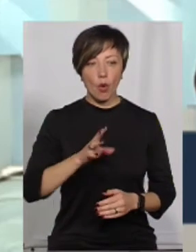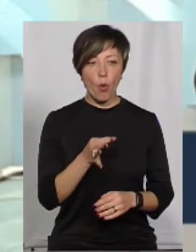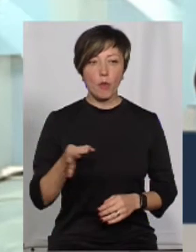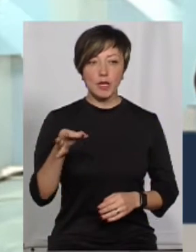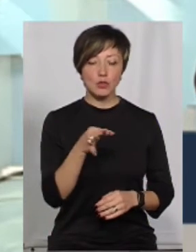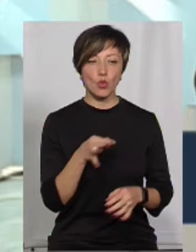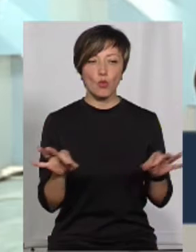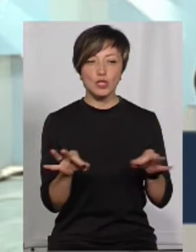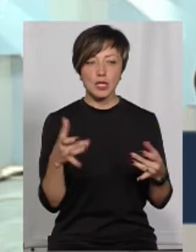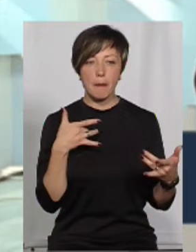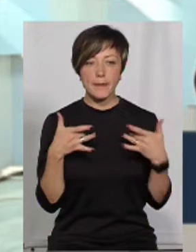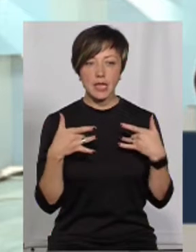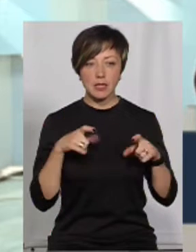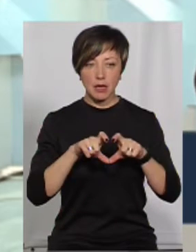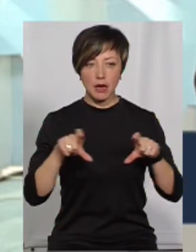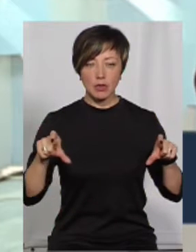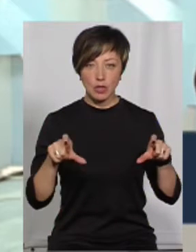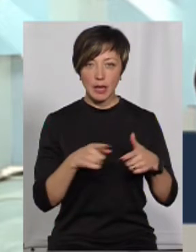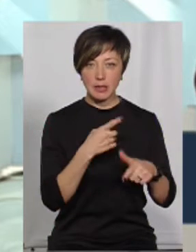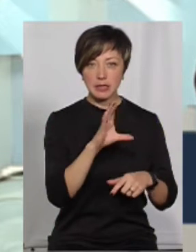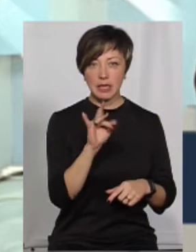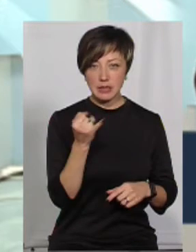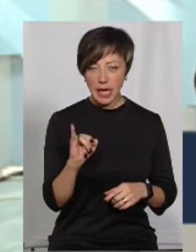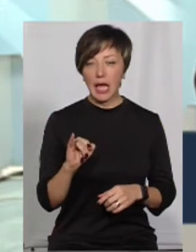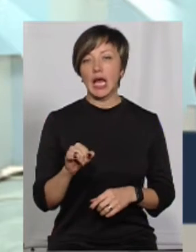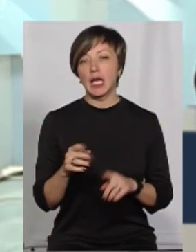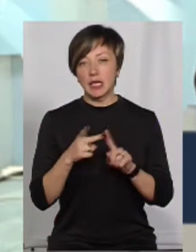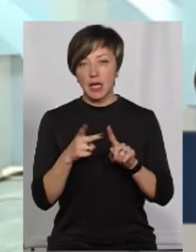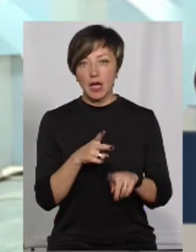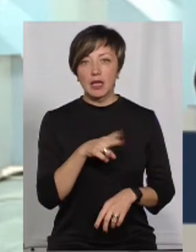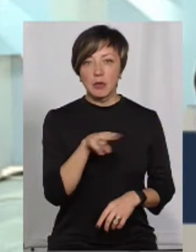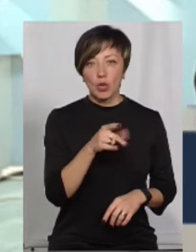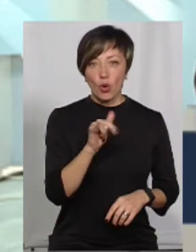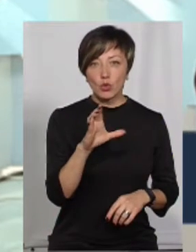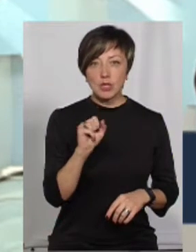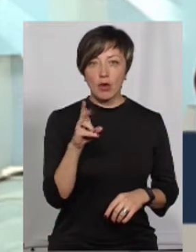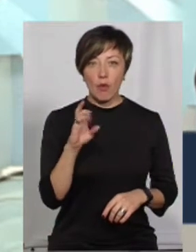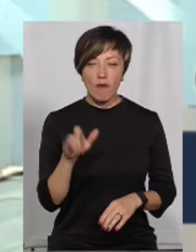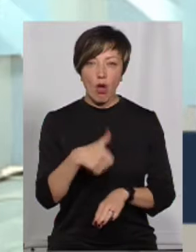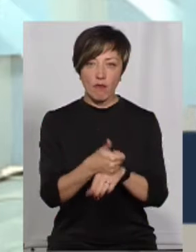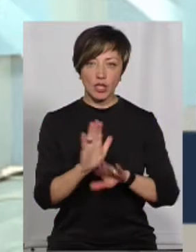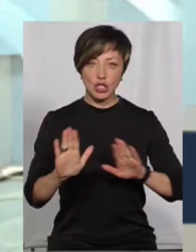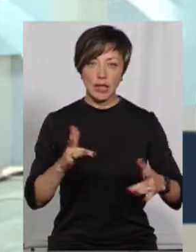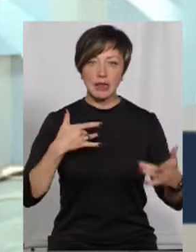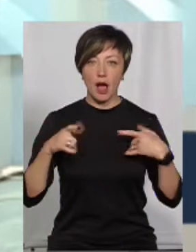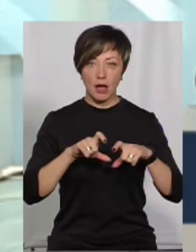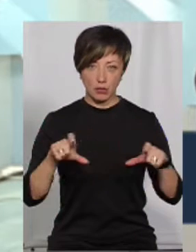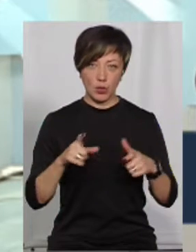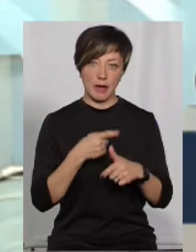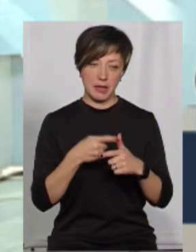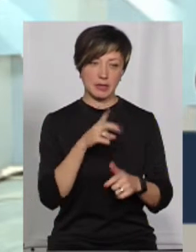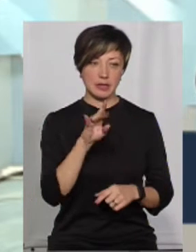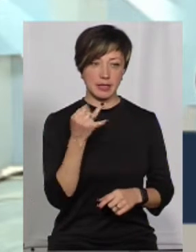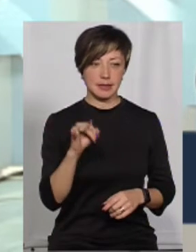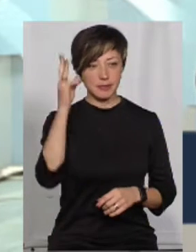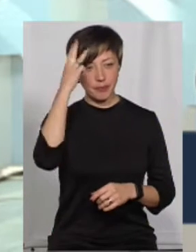обласного музично-драматичного театру імені Михайла Старицького, та Дмитром Гусаковим, головним режисером театру імені